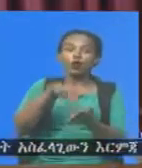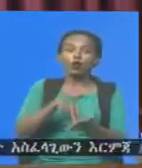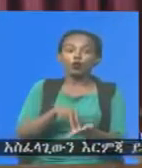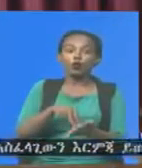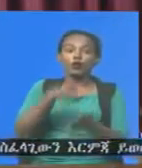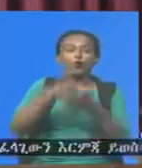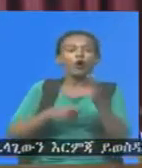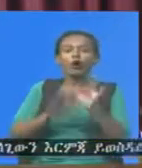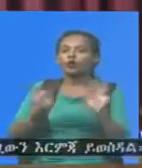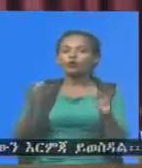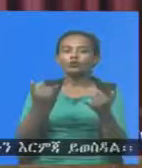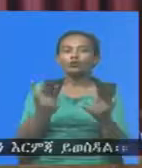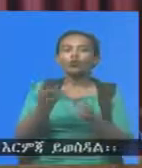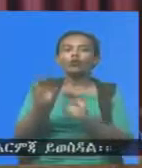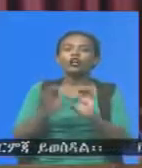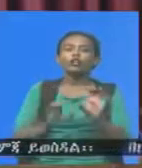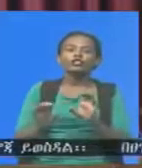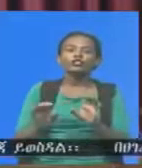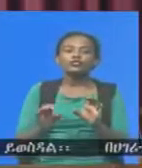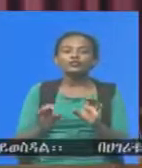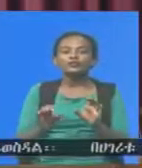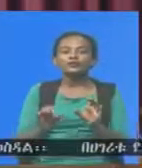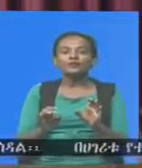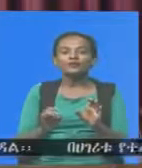ዋጋ የለውም እስካሁን ማደጋችን